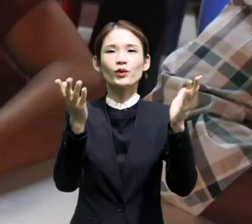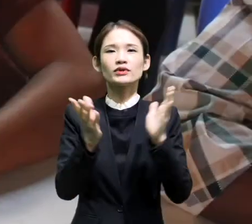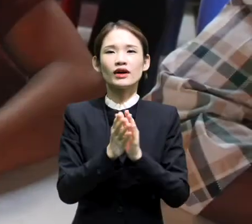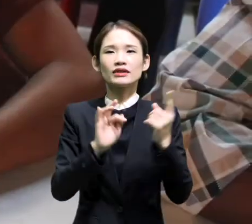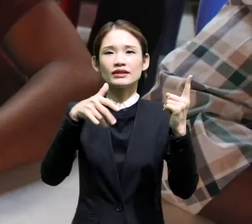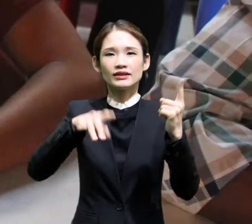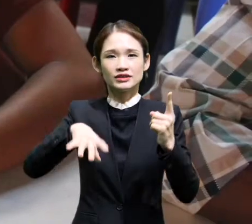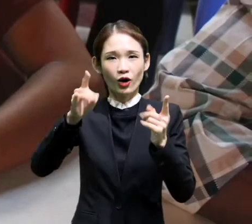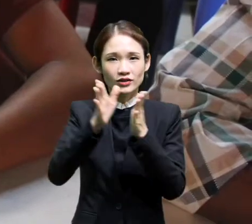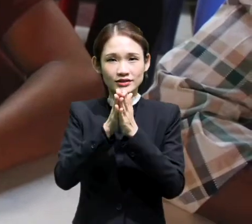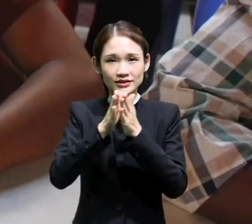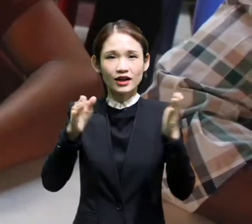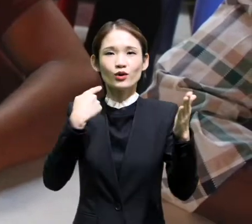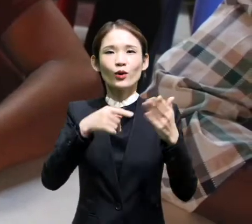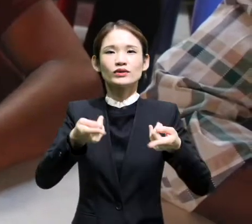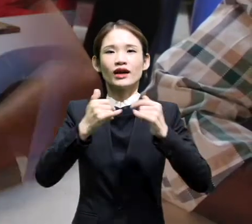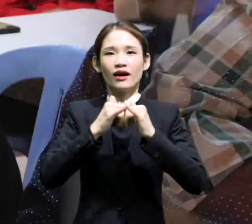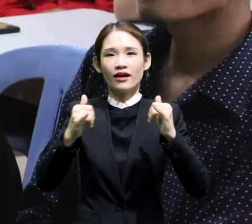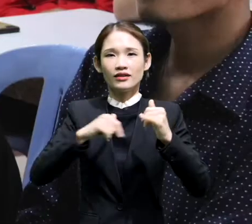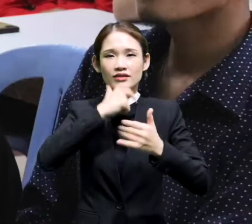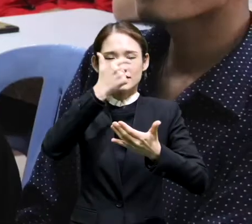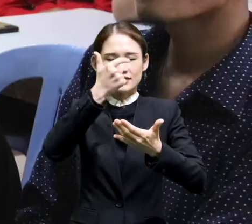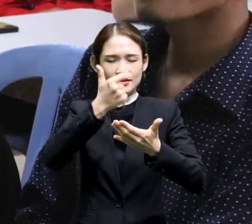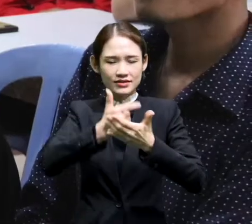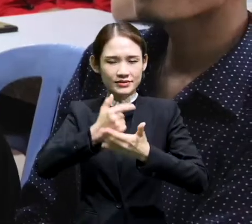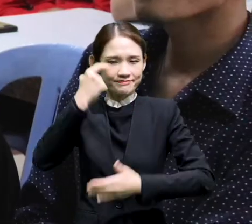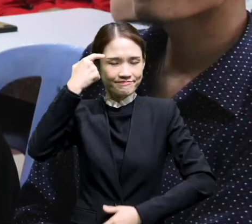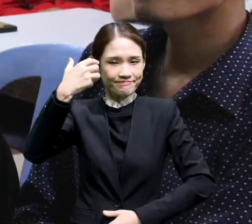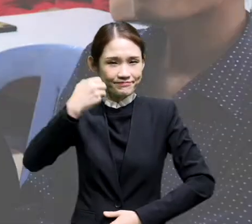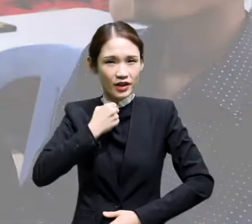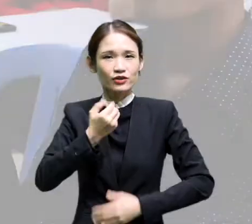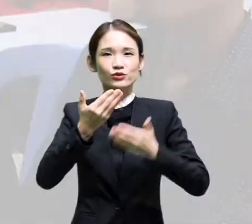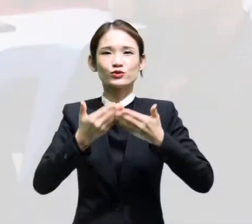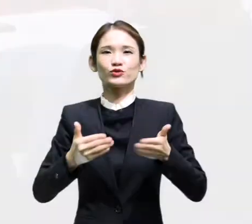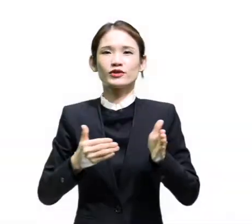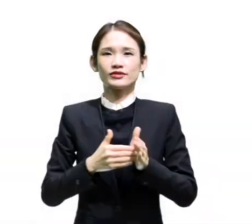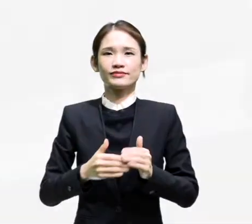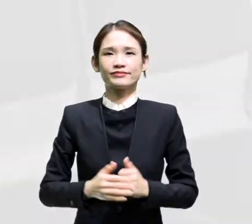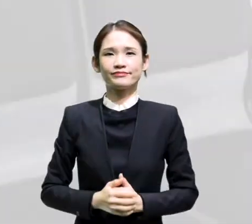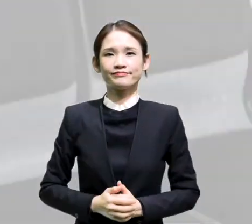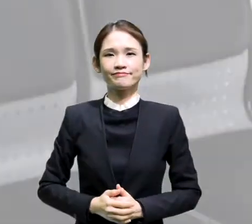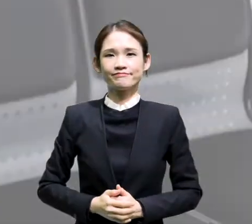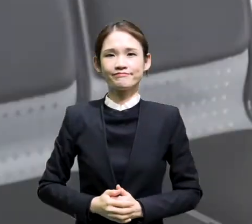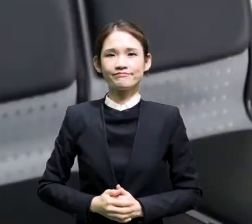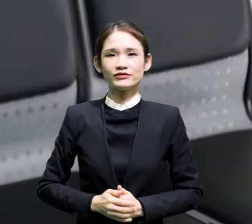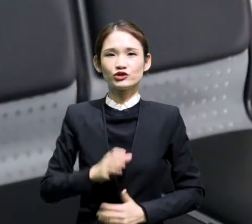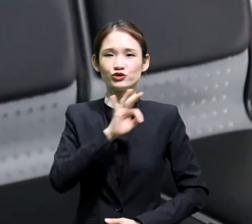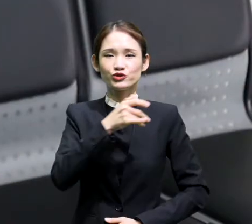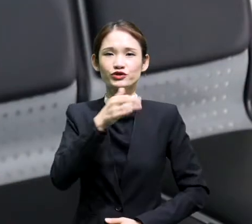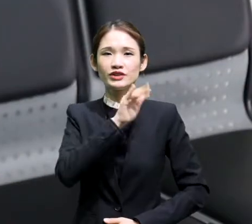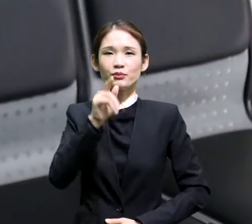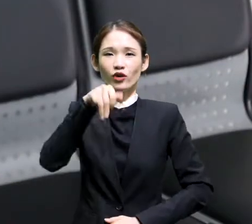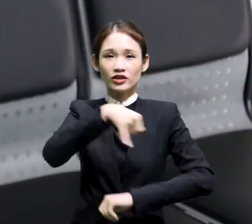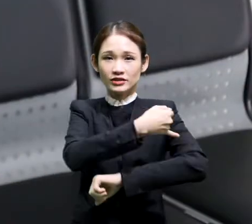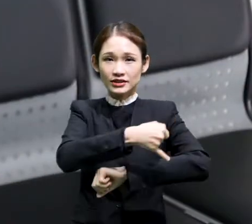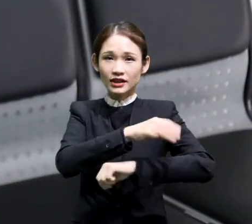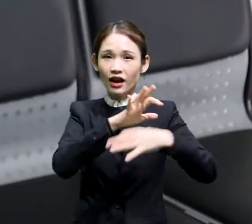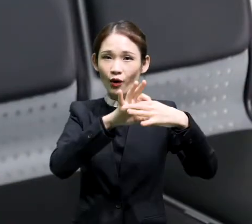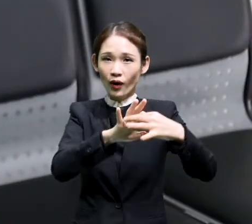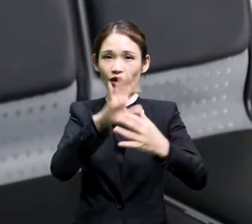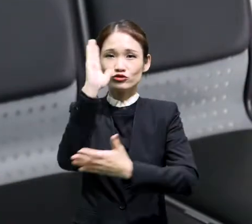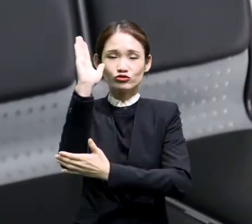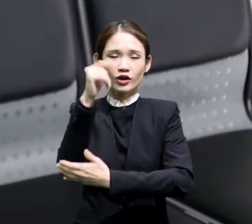2019년 보다 봉사단 1기의 첫 걸음은 교육 참가자들에게 깊은 인상을 남겼습니다. Universal Design thì tôi